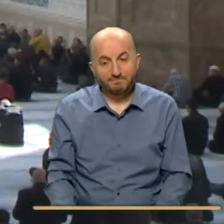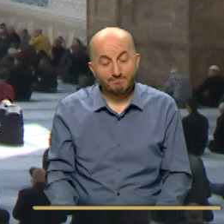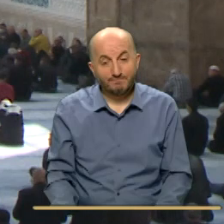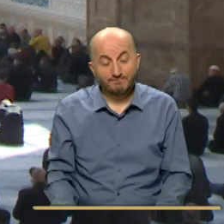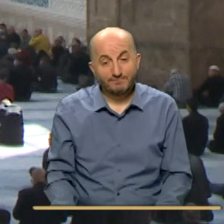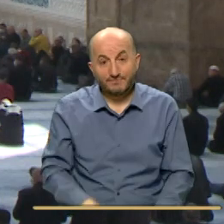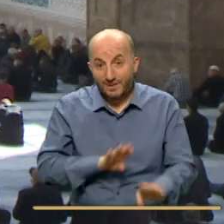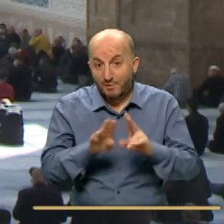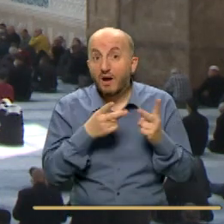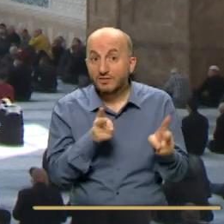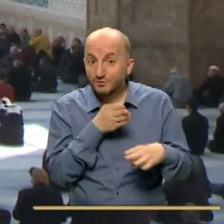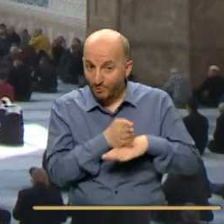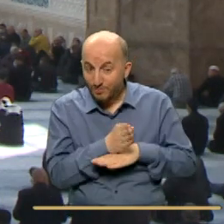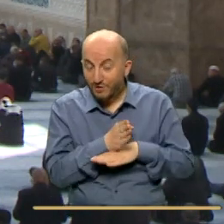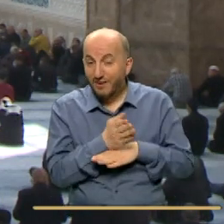Kapı açık, doğru.